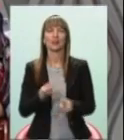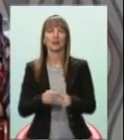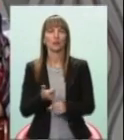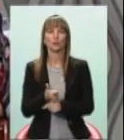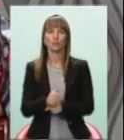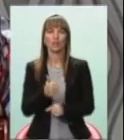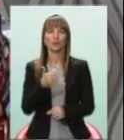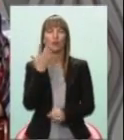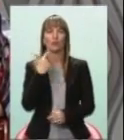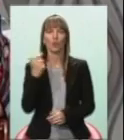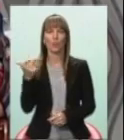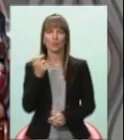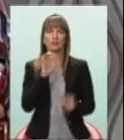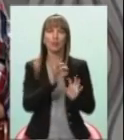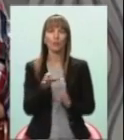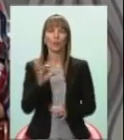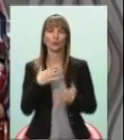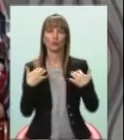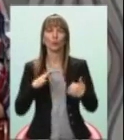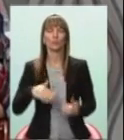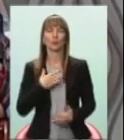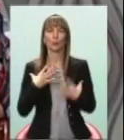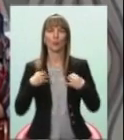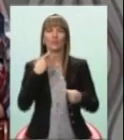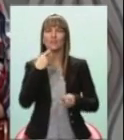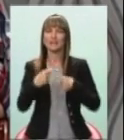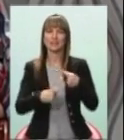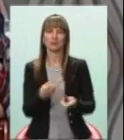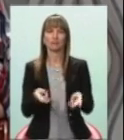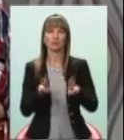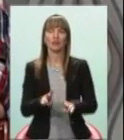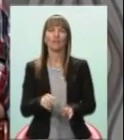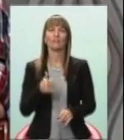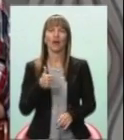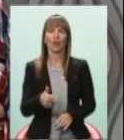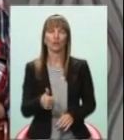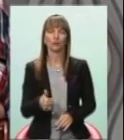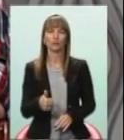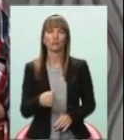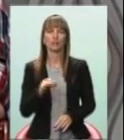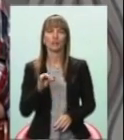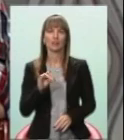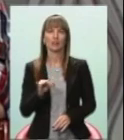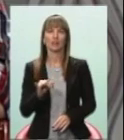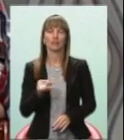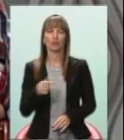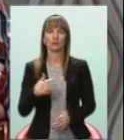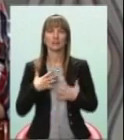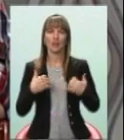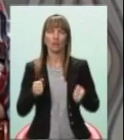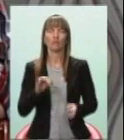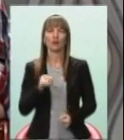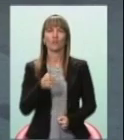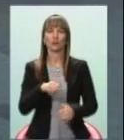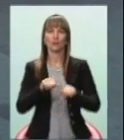коли господарі турбуються про тваринок, і хай наші пухнастики завжди залишаються у добрій і не тільки просто в гарному здоров'ї, а й в